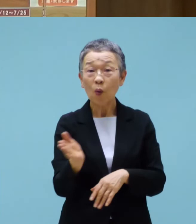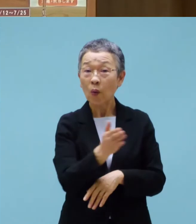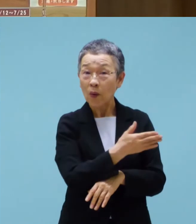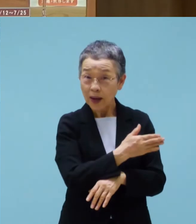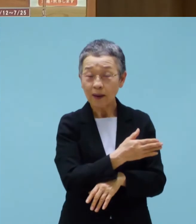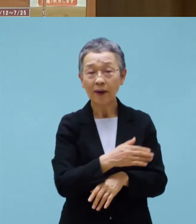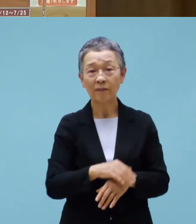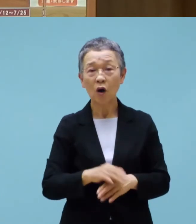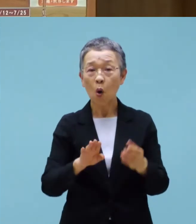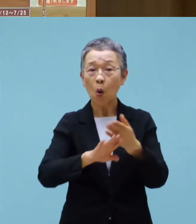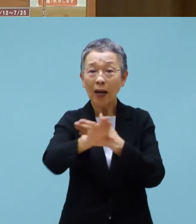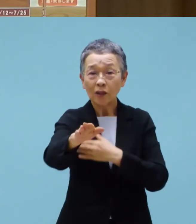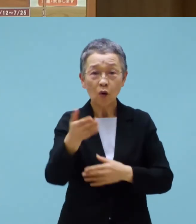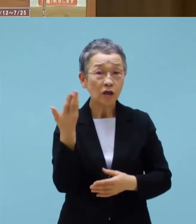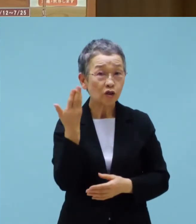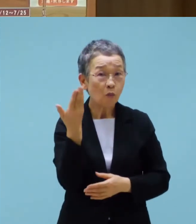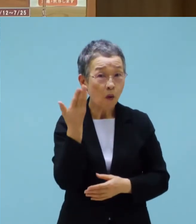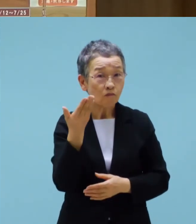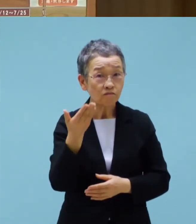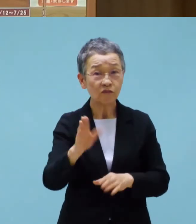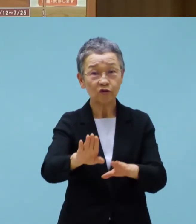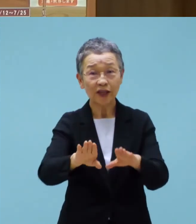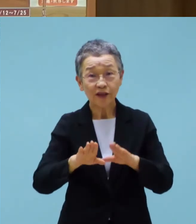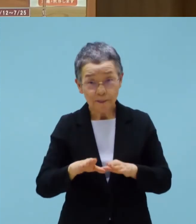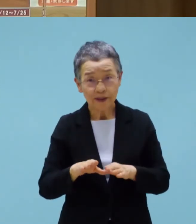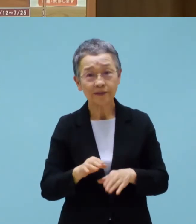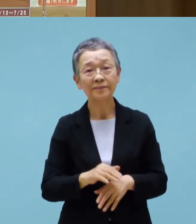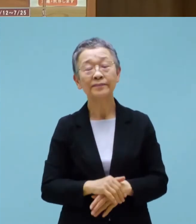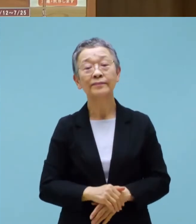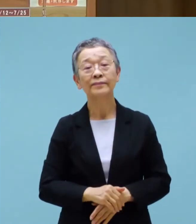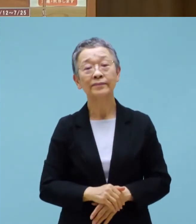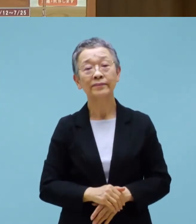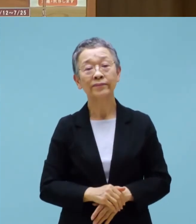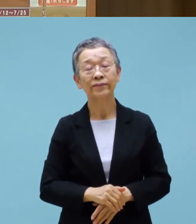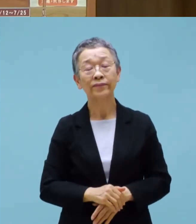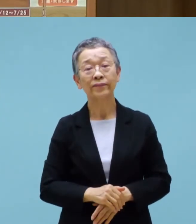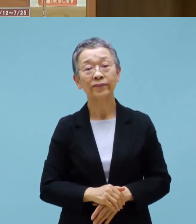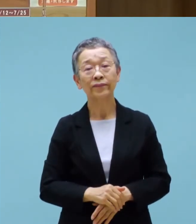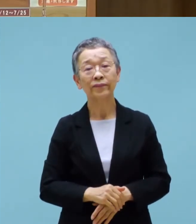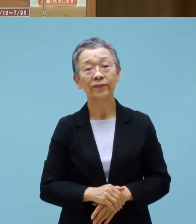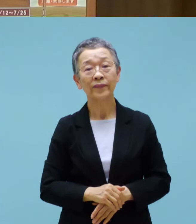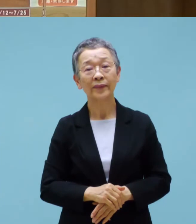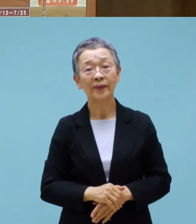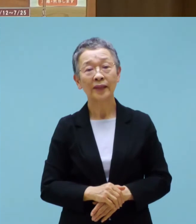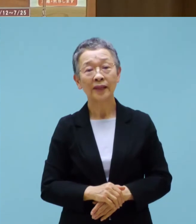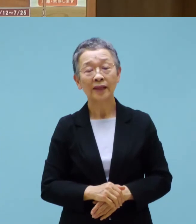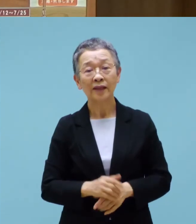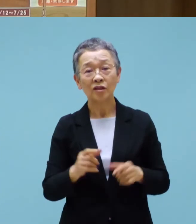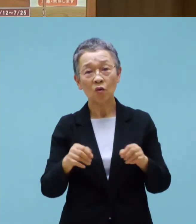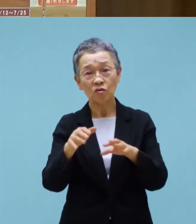その他のご質問もお受けいたします。はい、西野の宮浦さん。